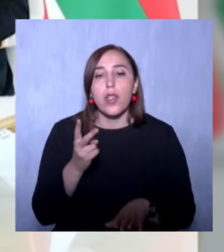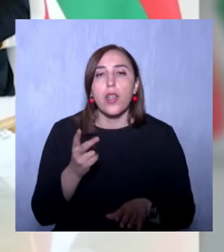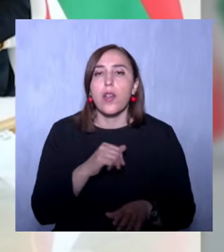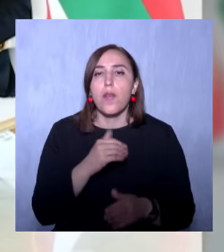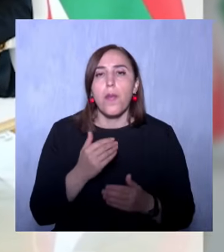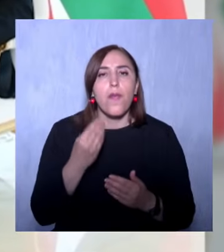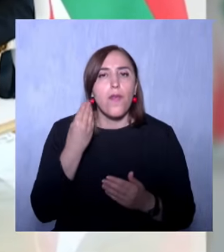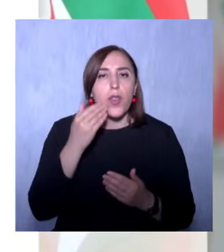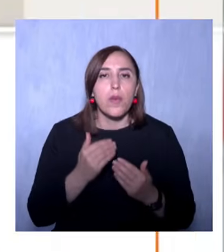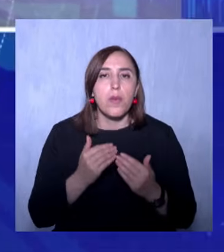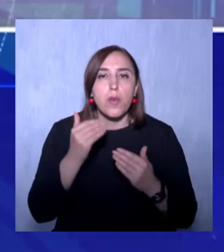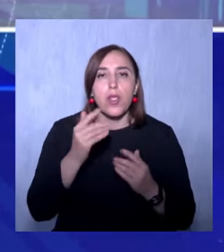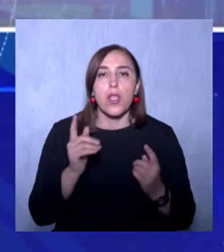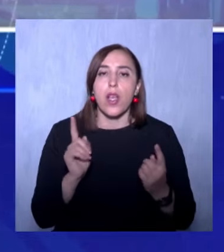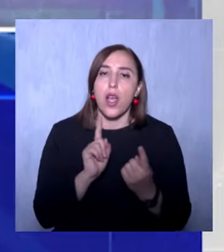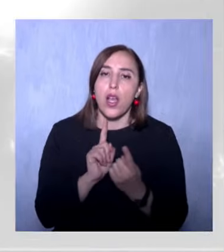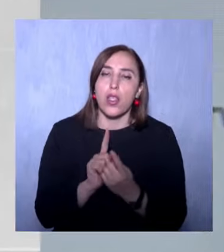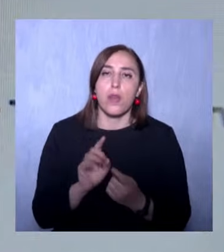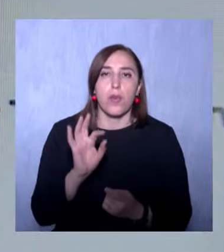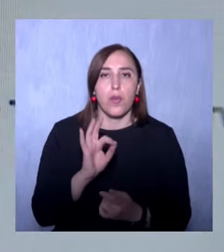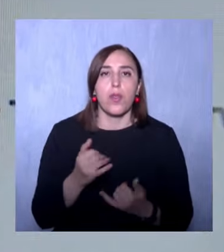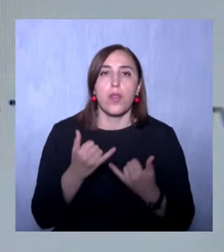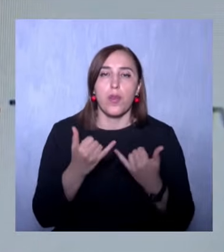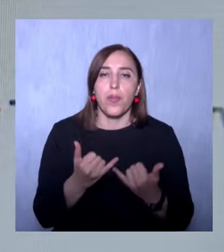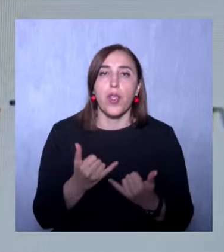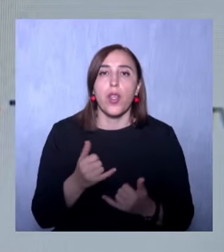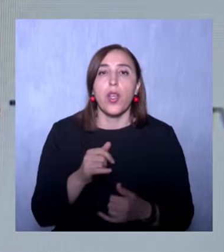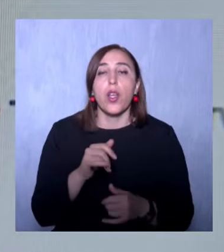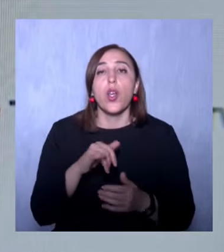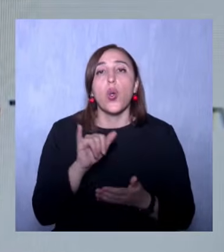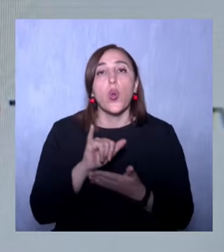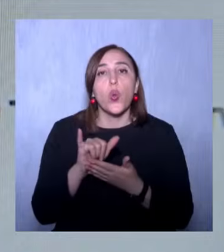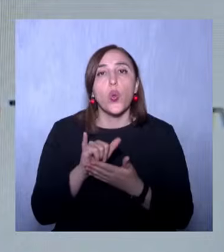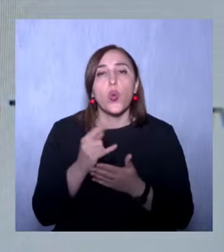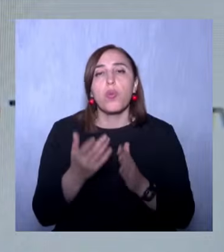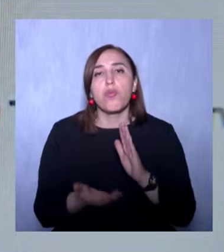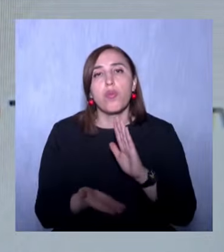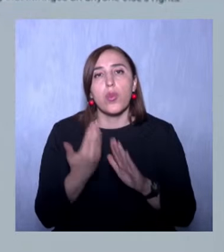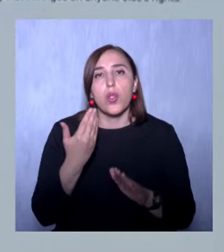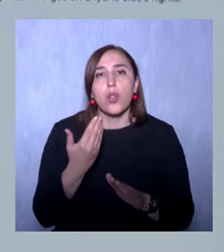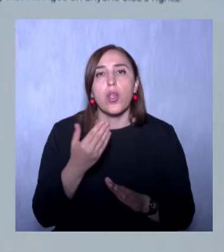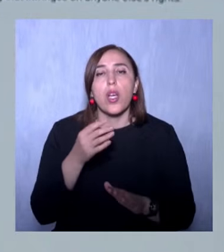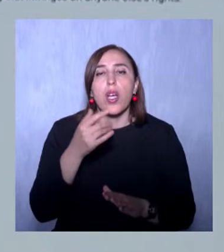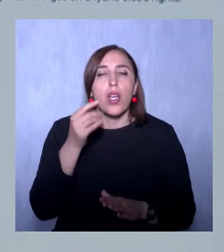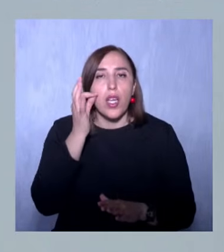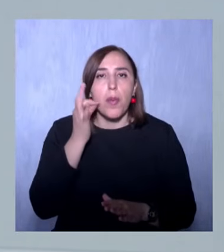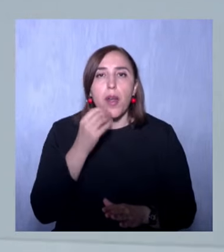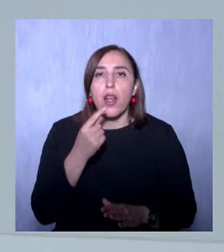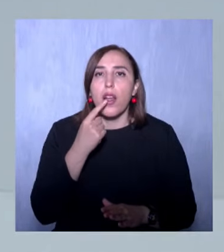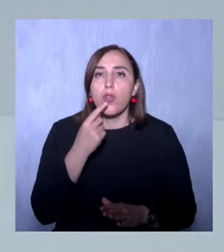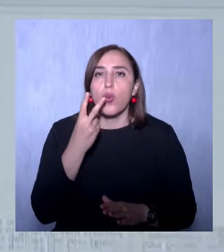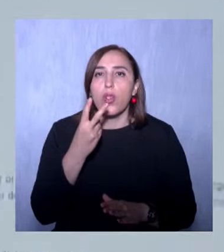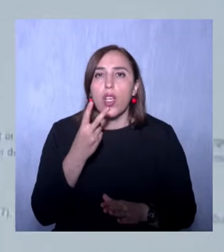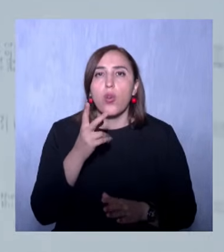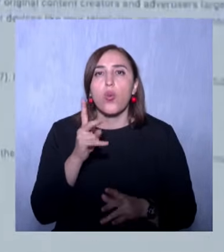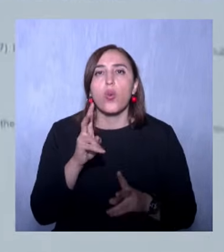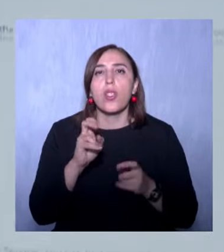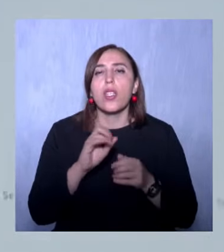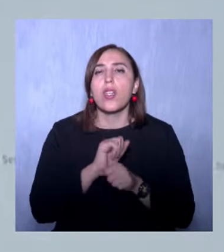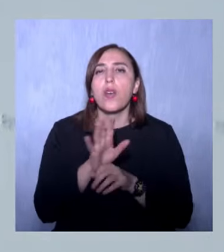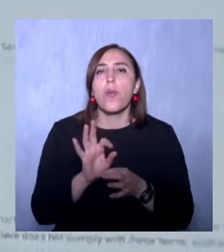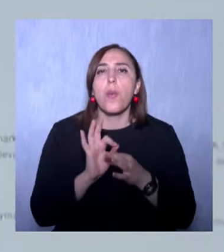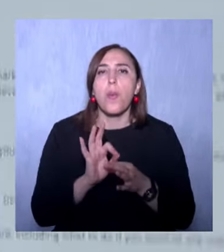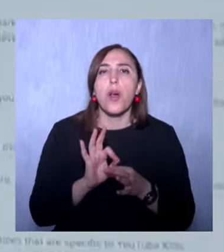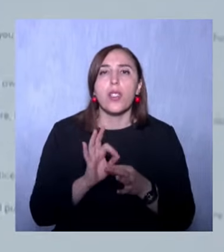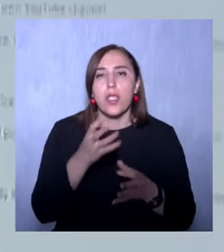բարձր մակարդակի շփումների համար։ YouTube-ը հերացրել է Russia Today-ի գերմանալեզու երկու ալիքները կորոնավիրուսի մասին